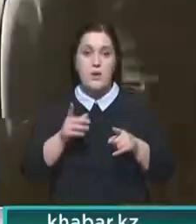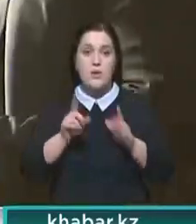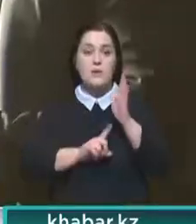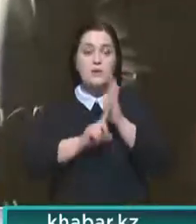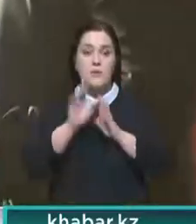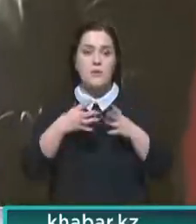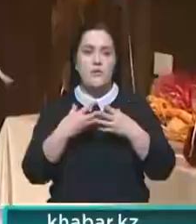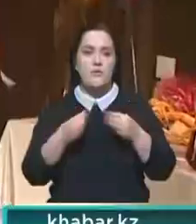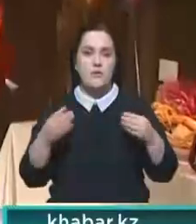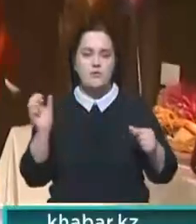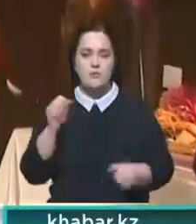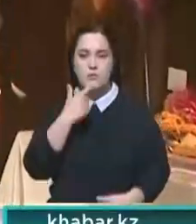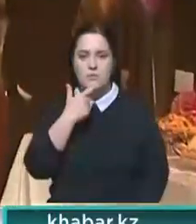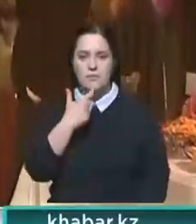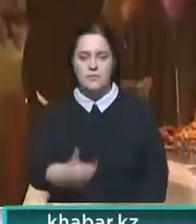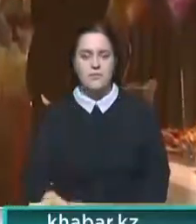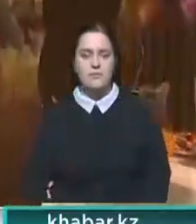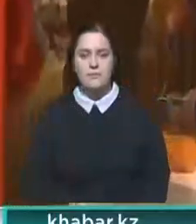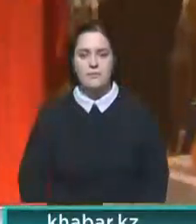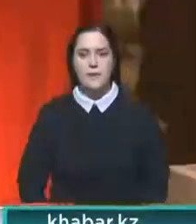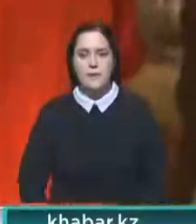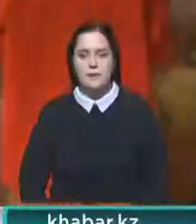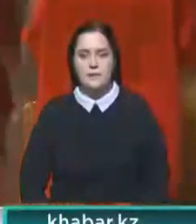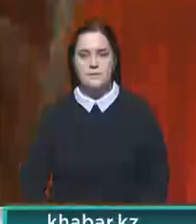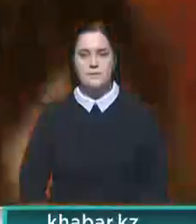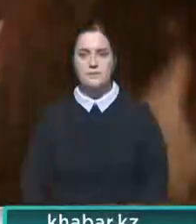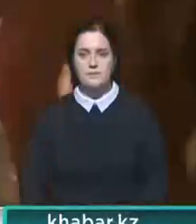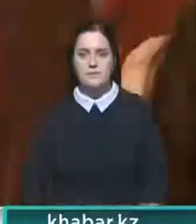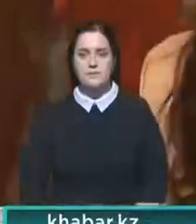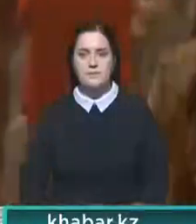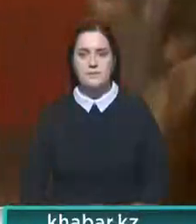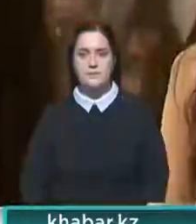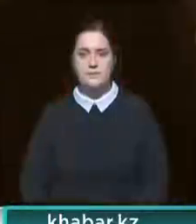она выйдет весной будущего года. Кырлыгаш Минаякова, Эдуард Кон, Хабар, Алматы.